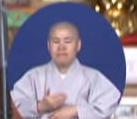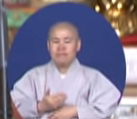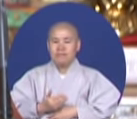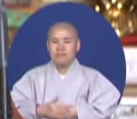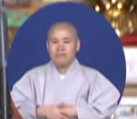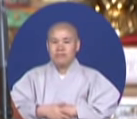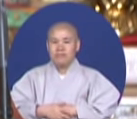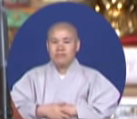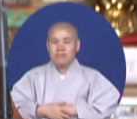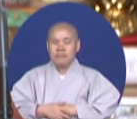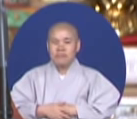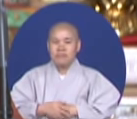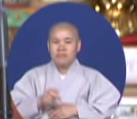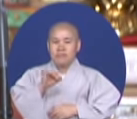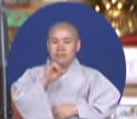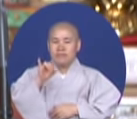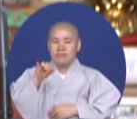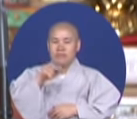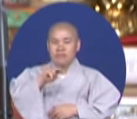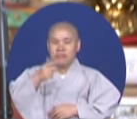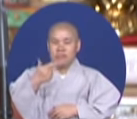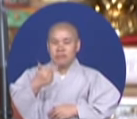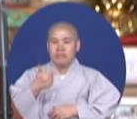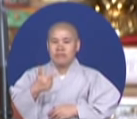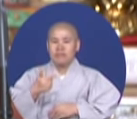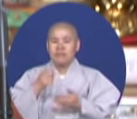이게요. 미진이 법계다 이거예요.